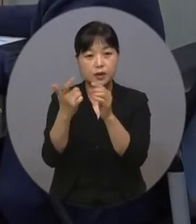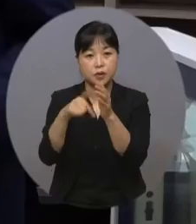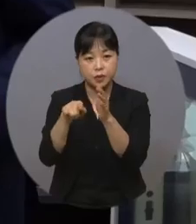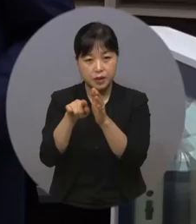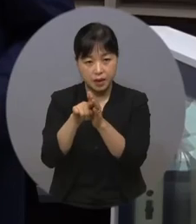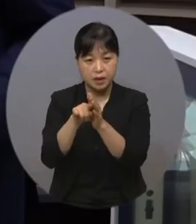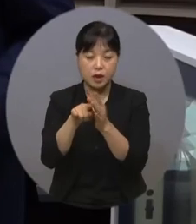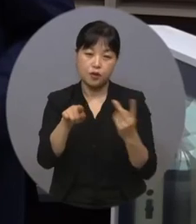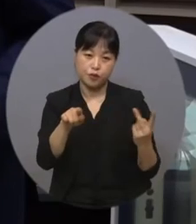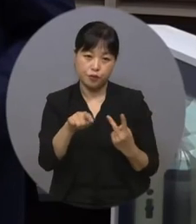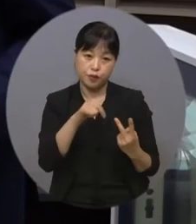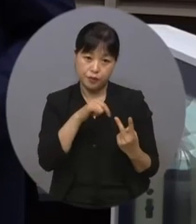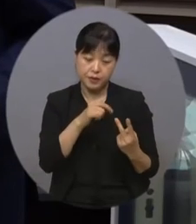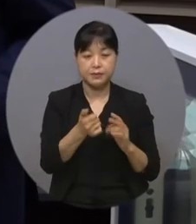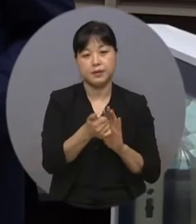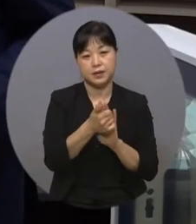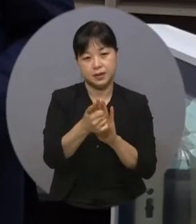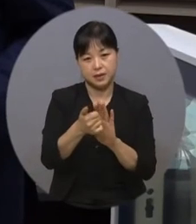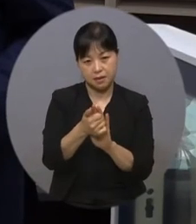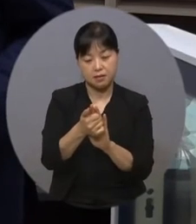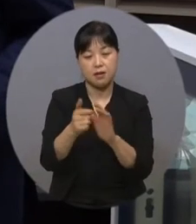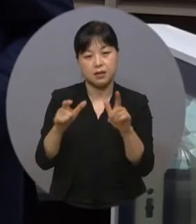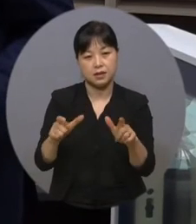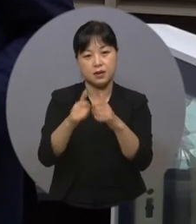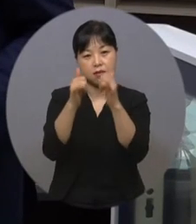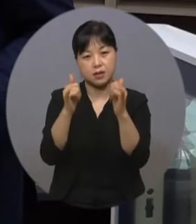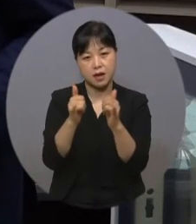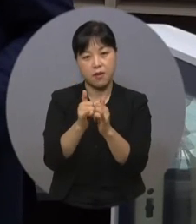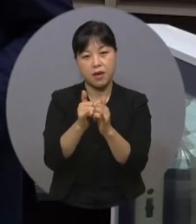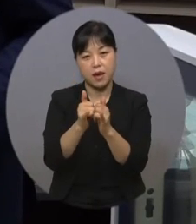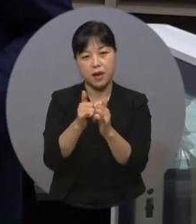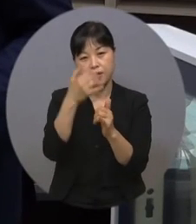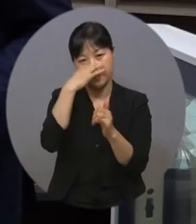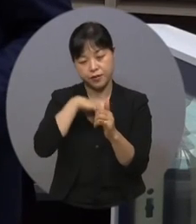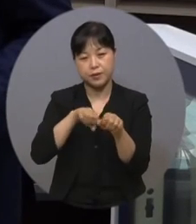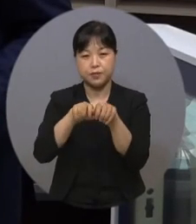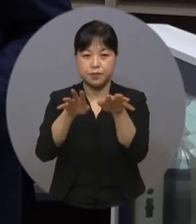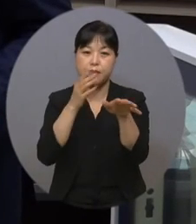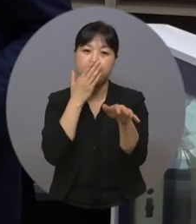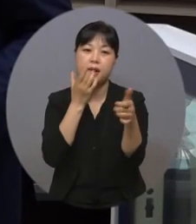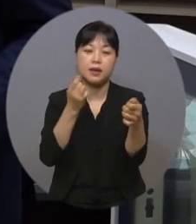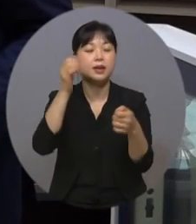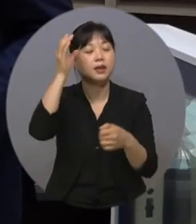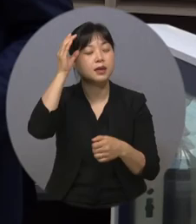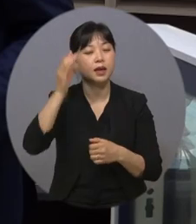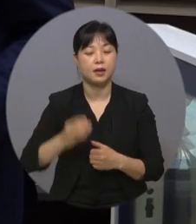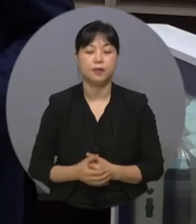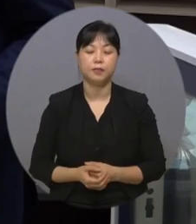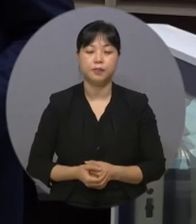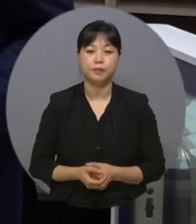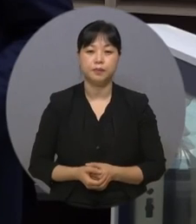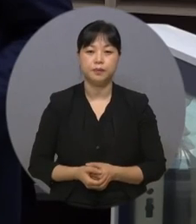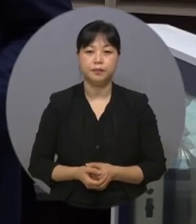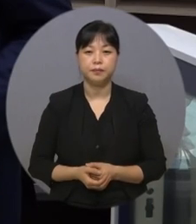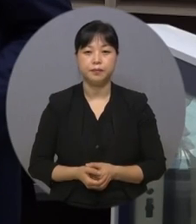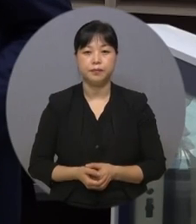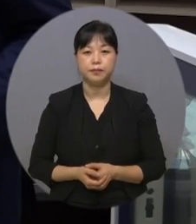효과를 지역사회에 확산시킬 것으로 기대하고 있습니다. 복지TV 경기방송 정우선입니다.